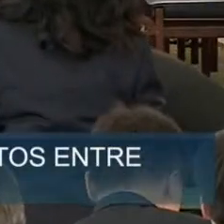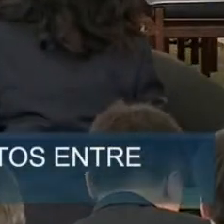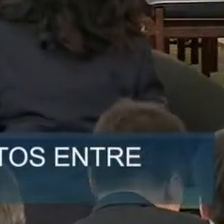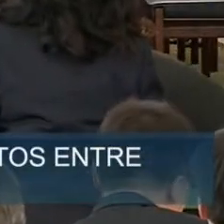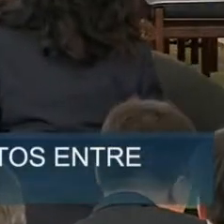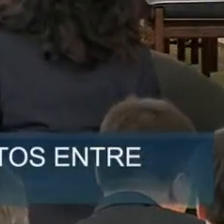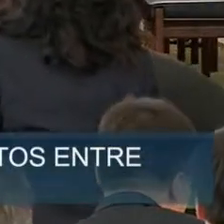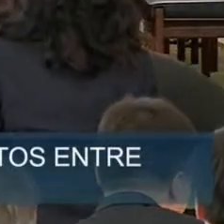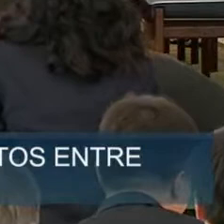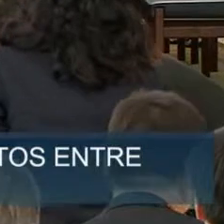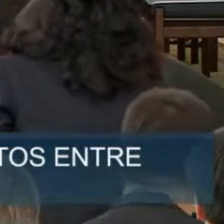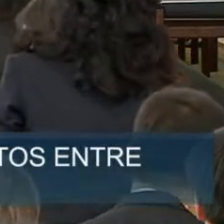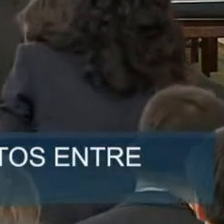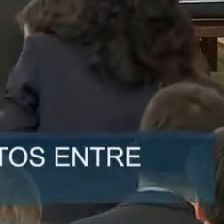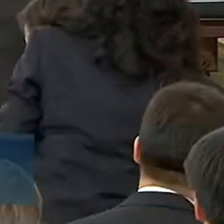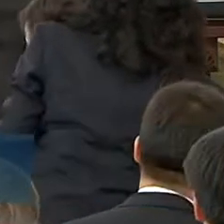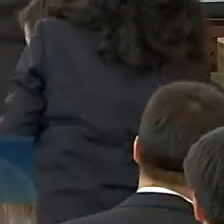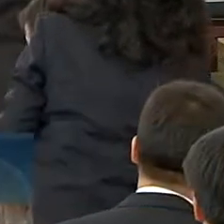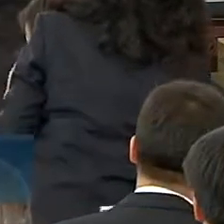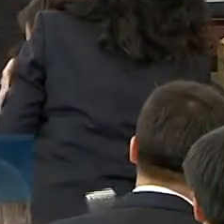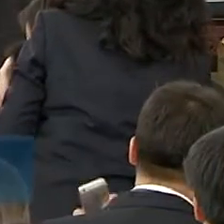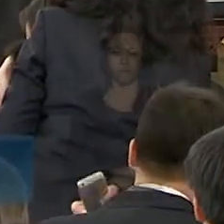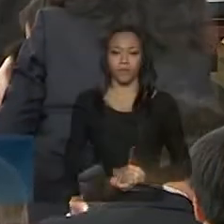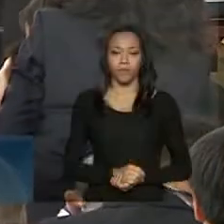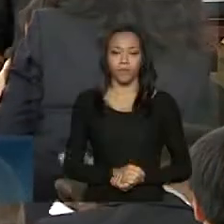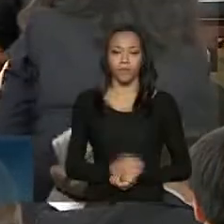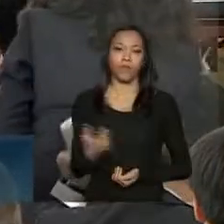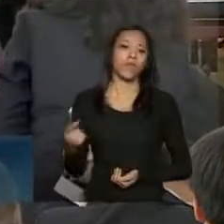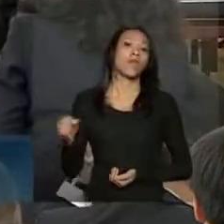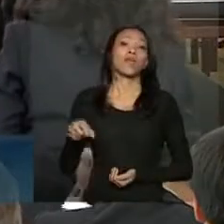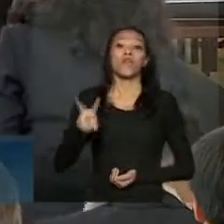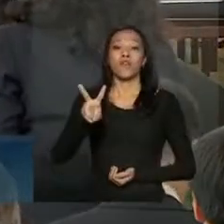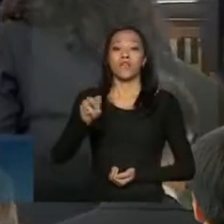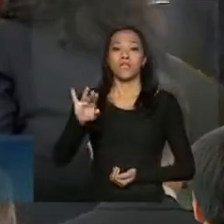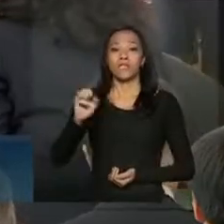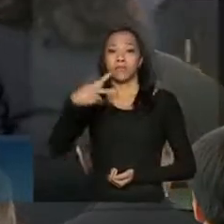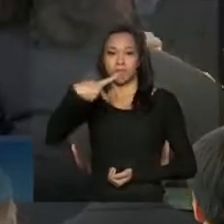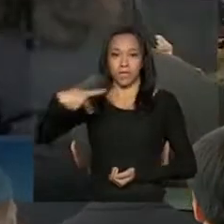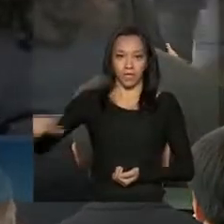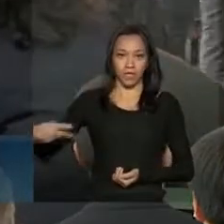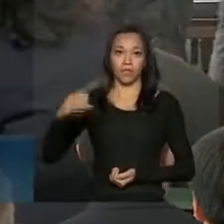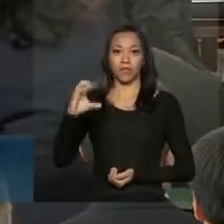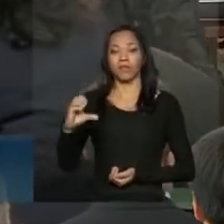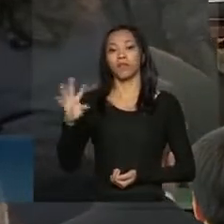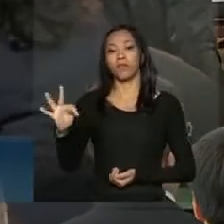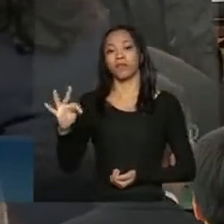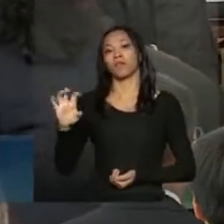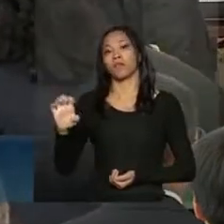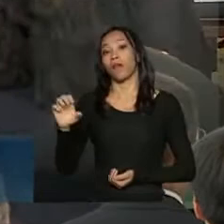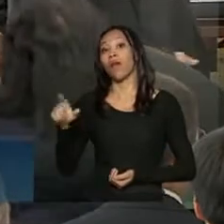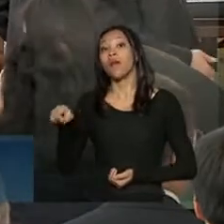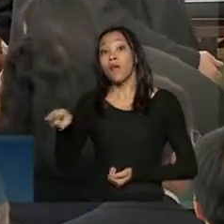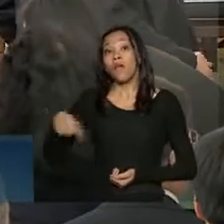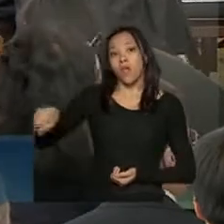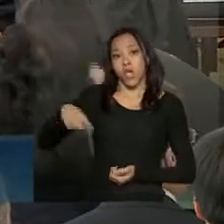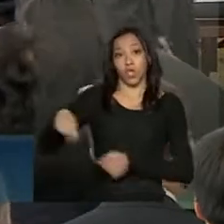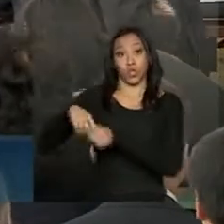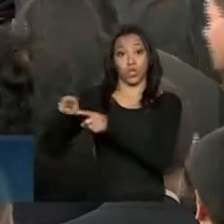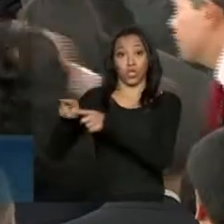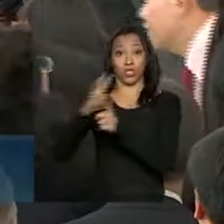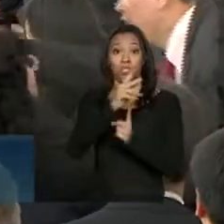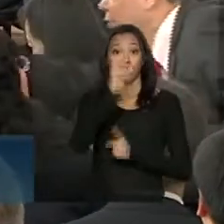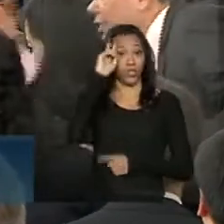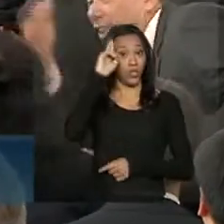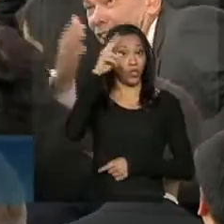请三峡集团公司董事长卢纯、葡萄牙电力公司首席执行官梅西亚签署三峡集团公司与葡萄牙电力巴西新能源公司关于32.1万千瓦风电项目股权交割协议。 Vice-presidente sênior da ZTE, Xiong Hui, diretor executivo da ZTE do